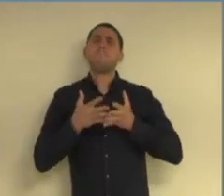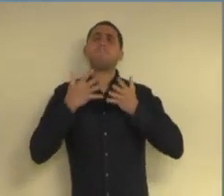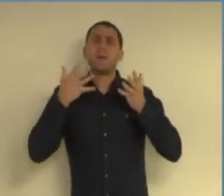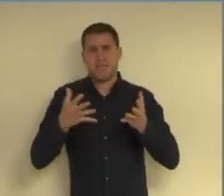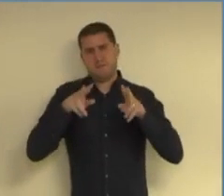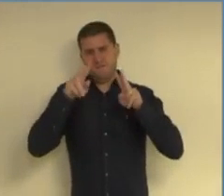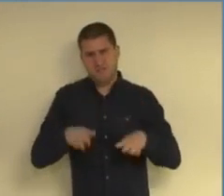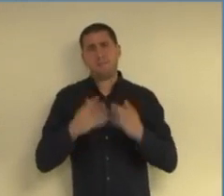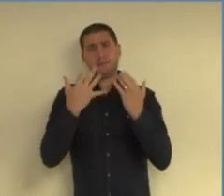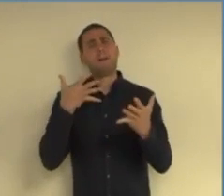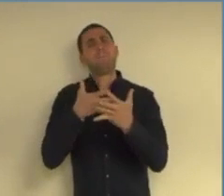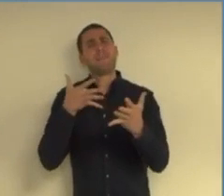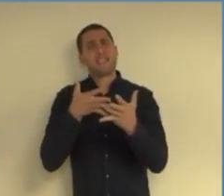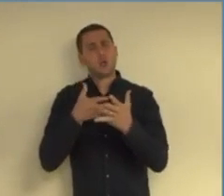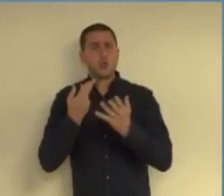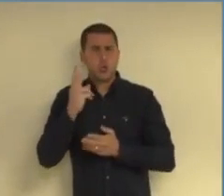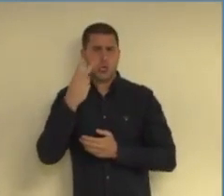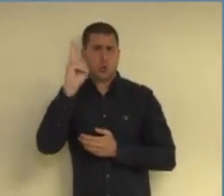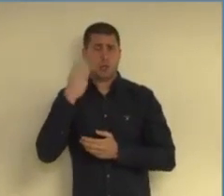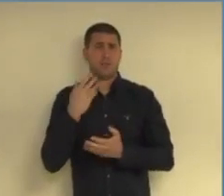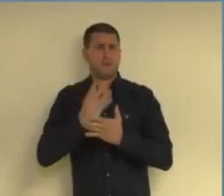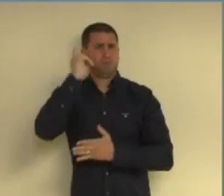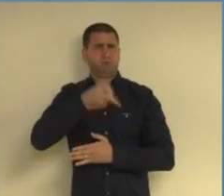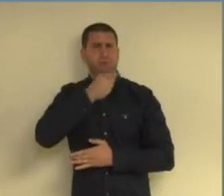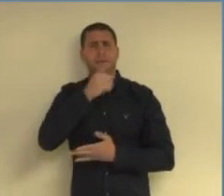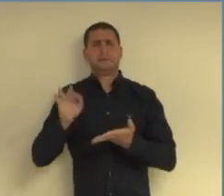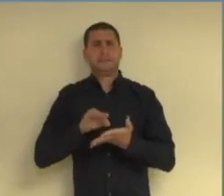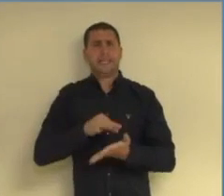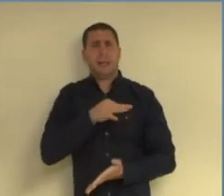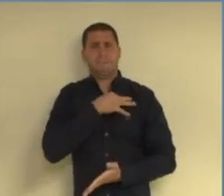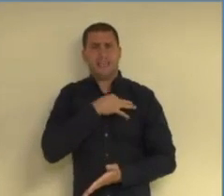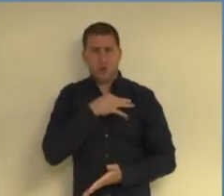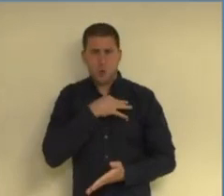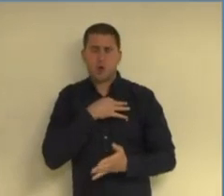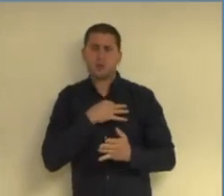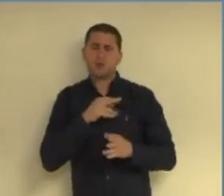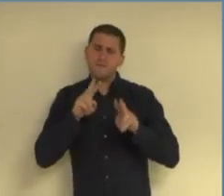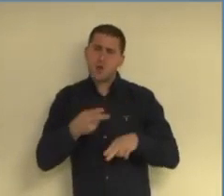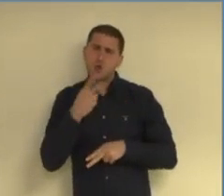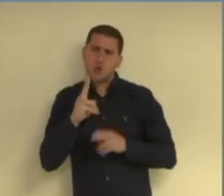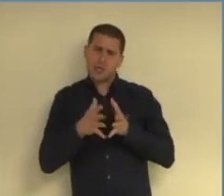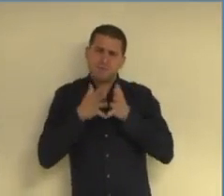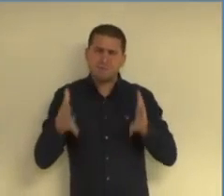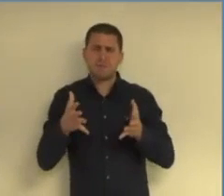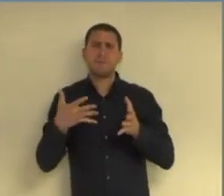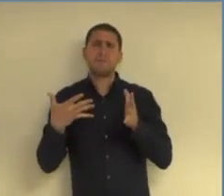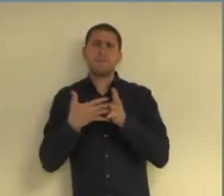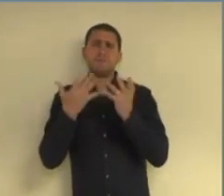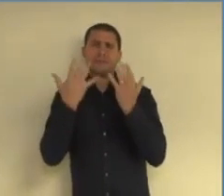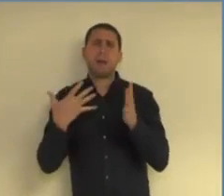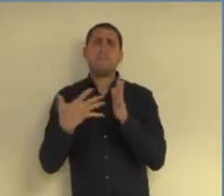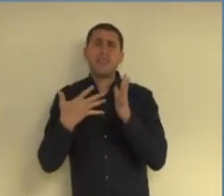דרמטי את מספר הבדיקות. הנחיתי את משרד הבריאות להגדיל משמעותית את היקף הבדיקות